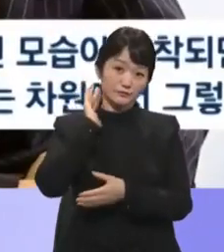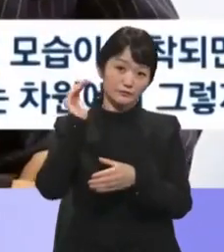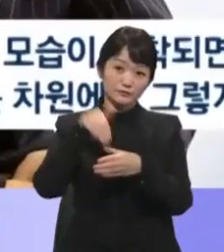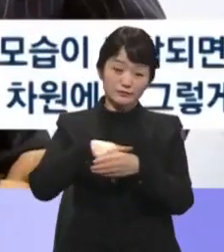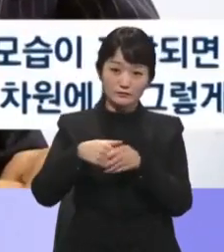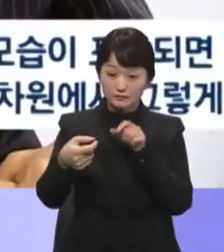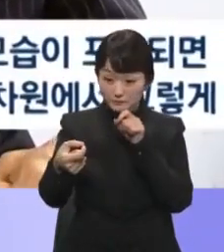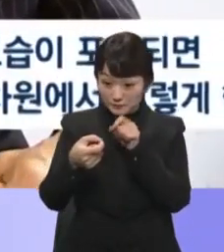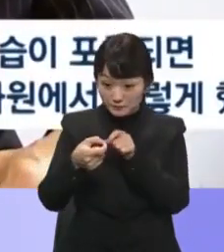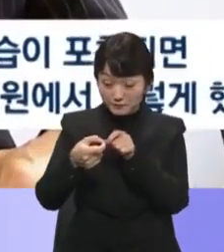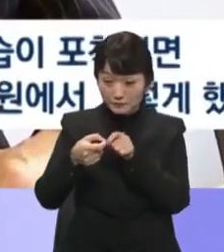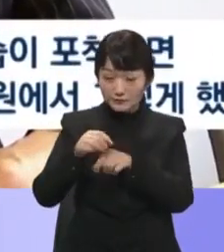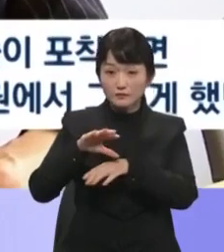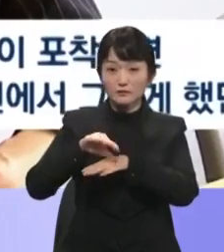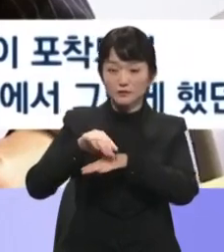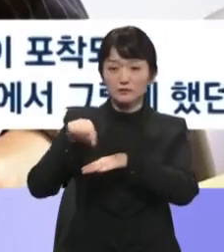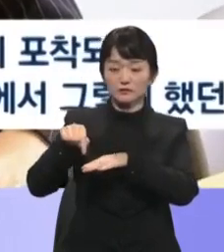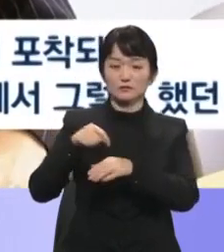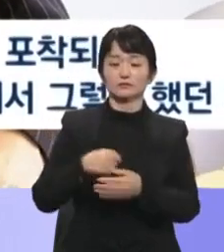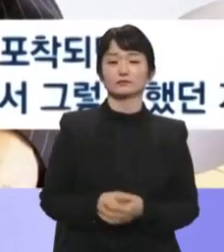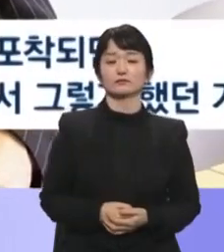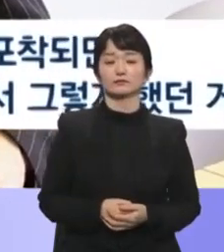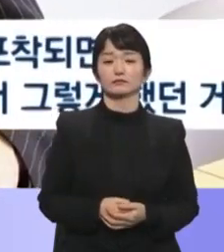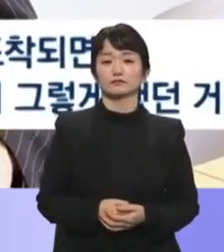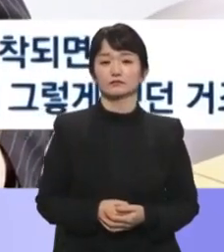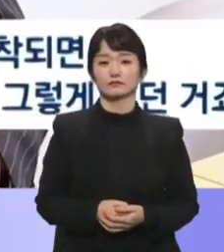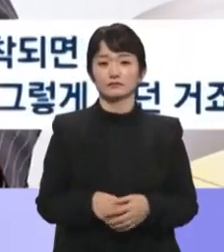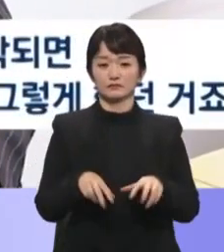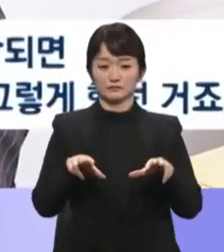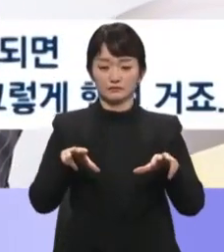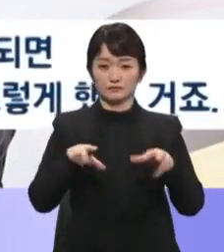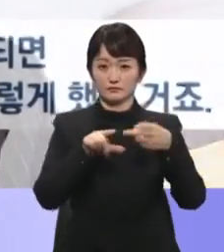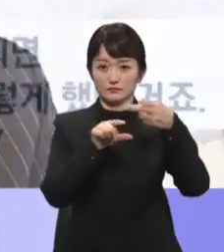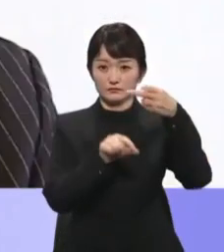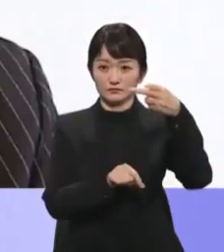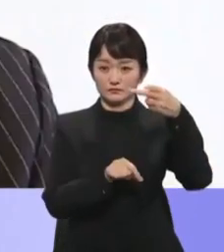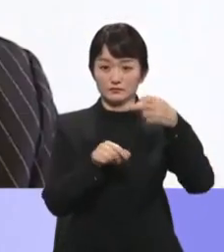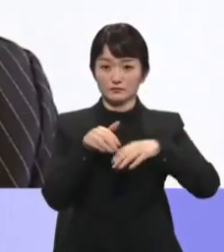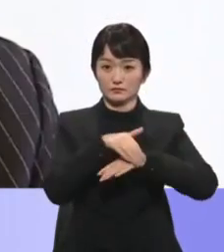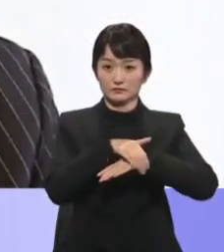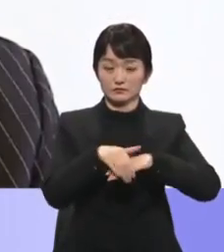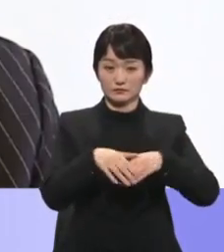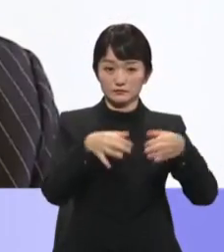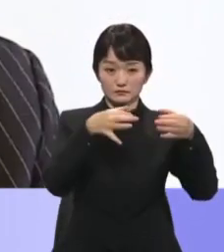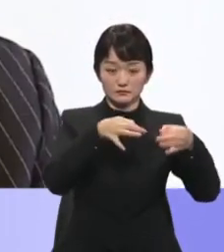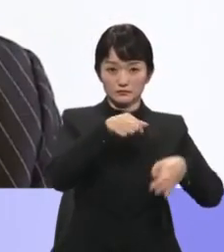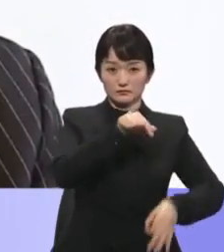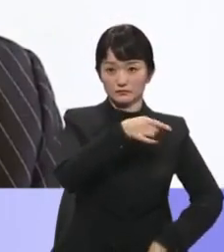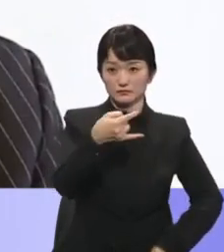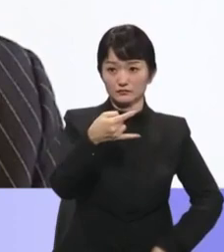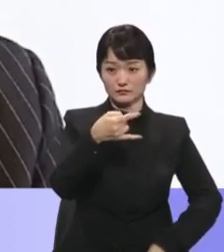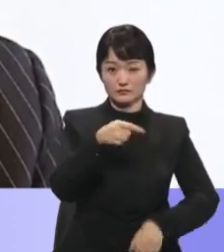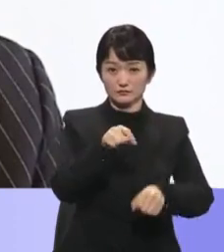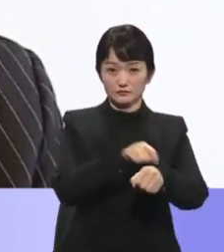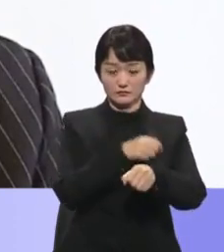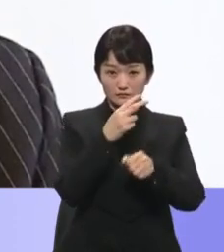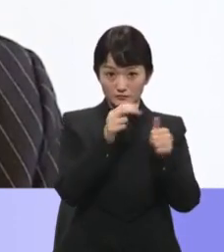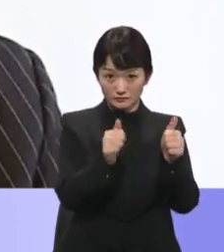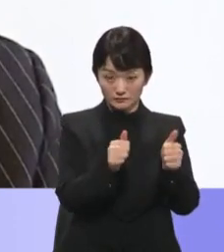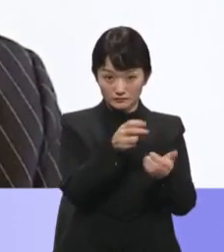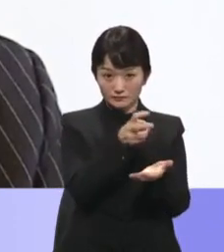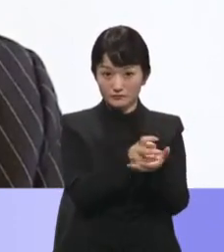방송이었습니다 당시 시간 녹취록도 마찬가지로 지금도 12월에 예정되어 있는 김건희 특별법 김건희 특검법